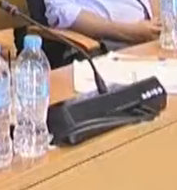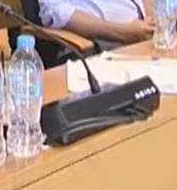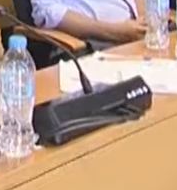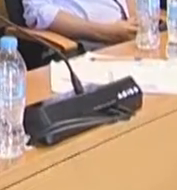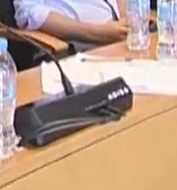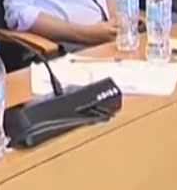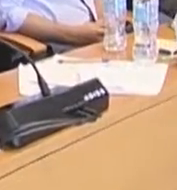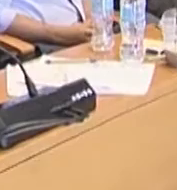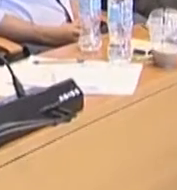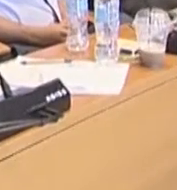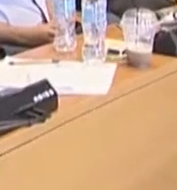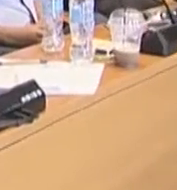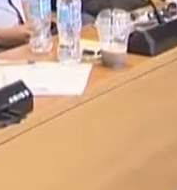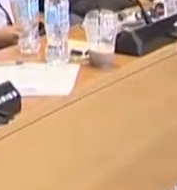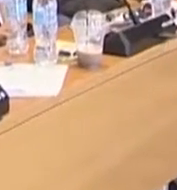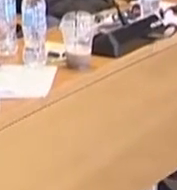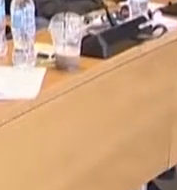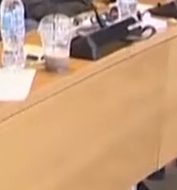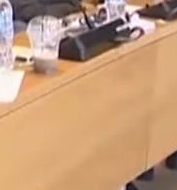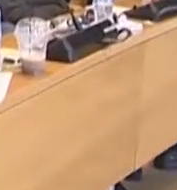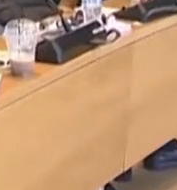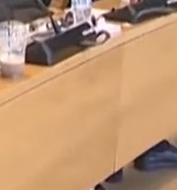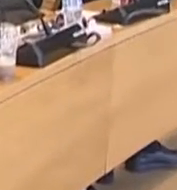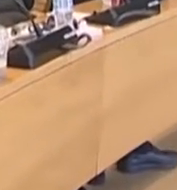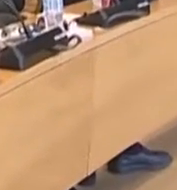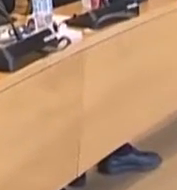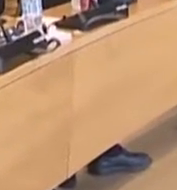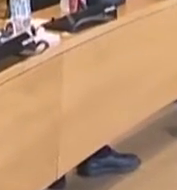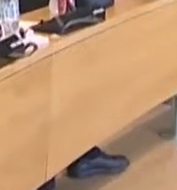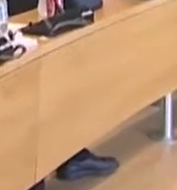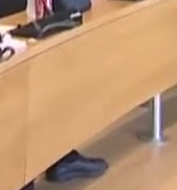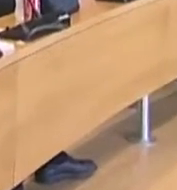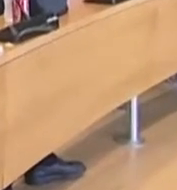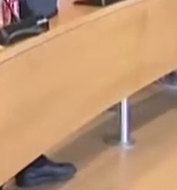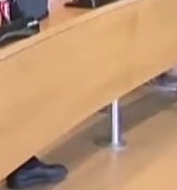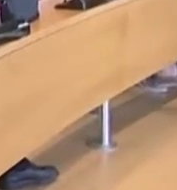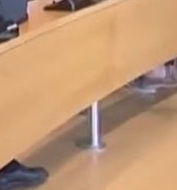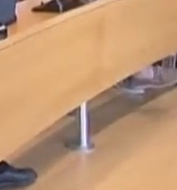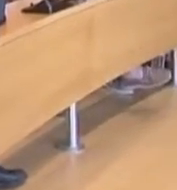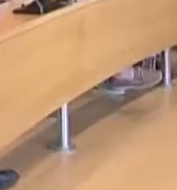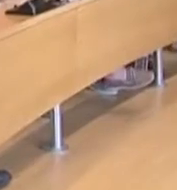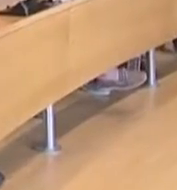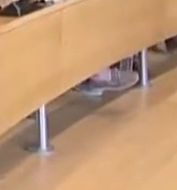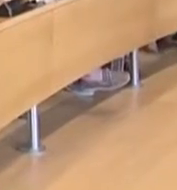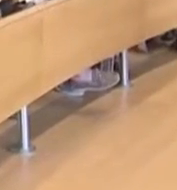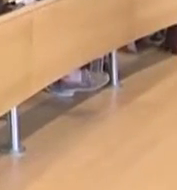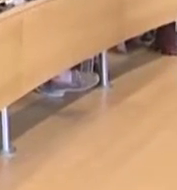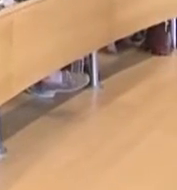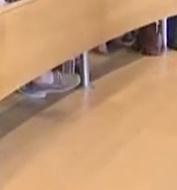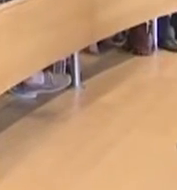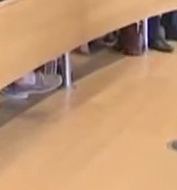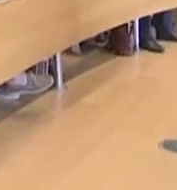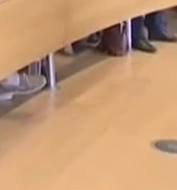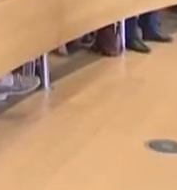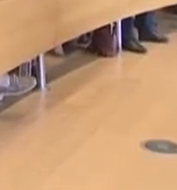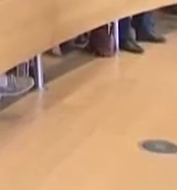Ο δήμαρχος της Θεσσαλονίκης δήλωσε ότι εμένει στη θέση του για μετακίνηση του γραφείου του συμπαραστάτη ενώ σύμβουλοι της αντιπολίτευσης εξέφρασαν